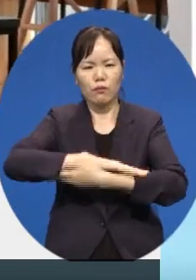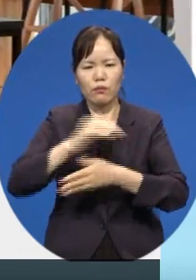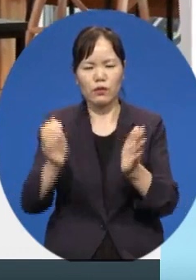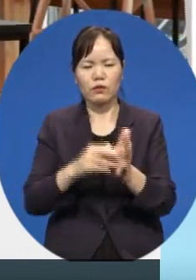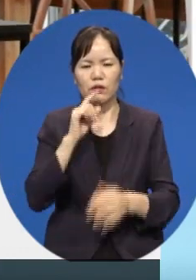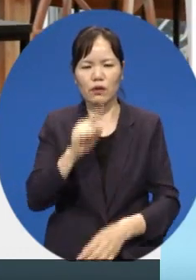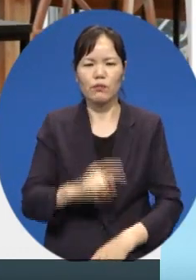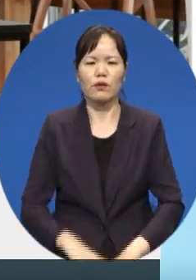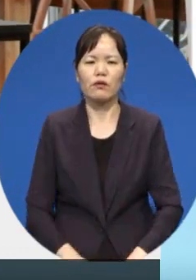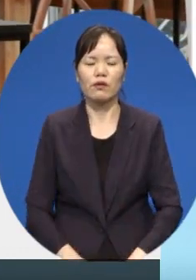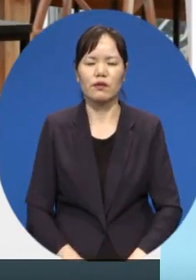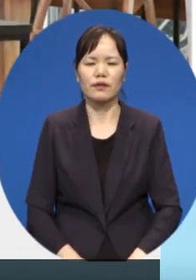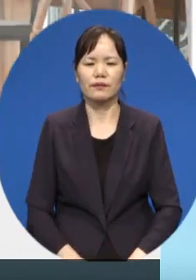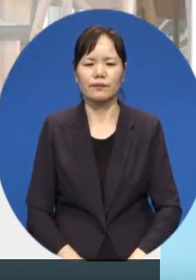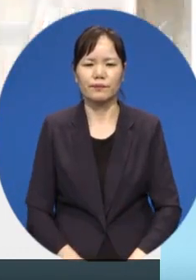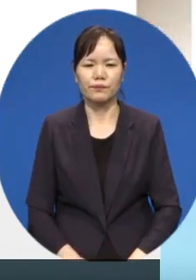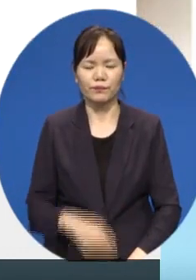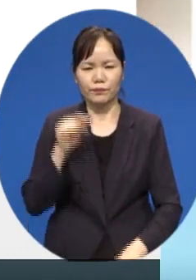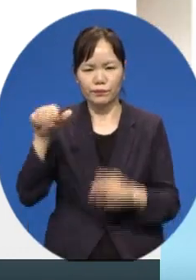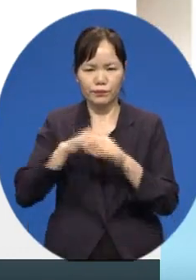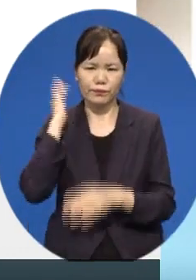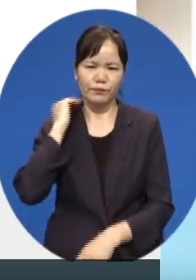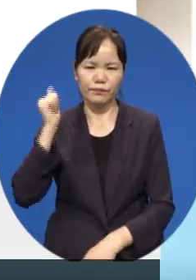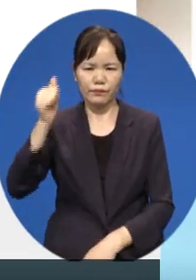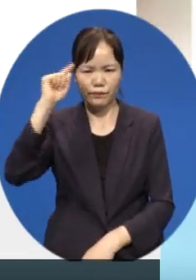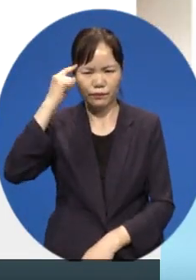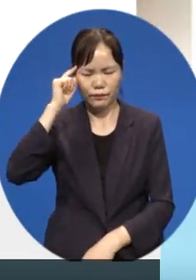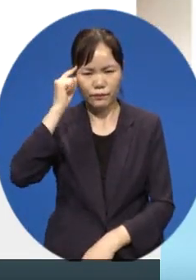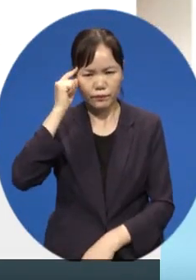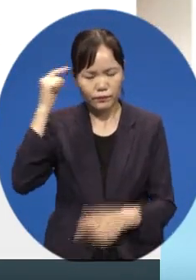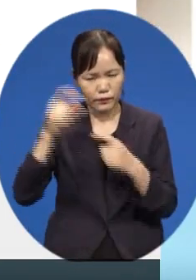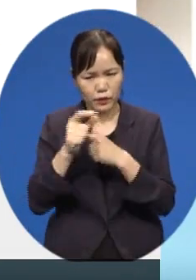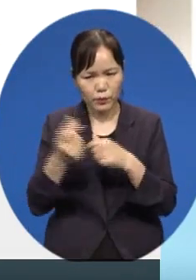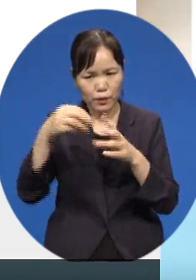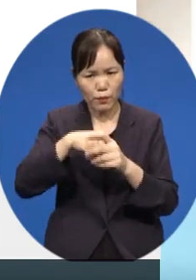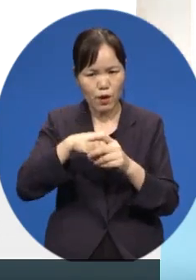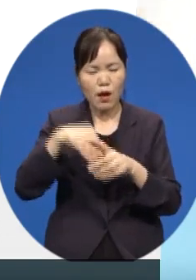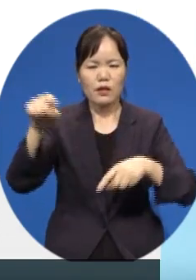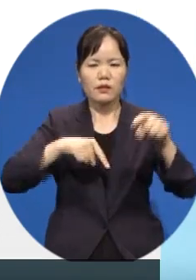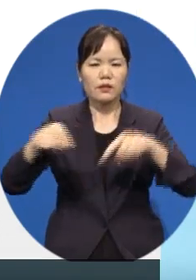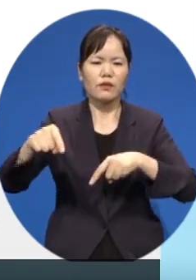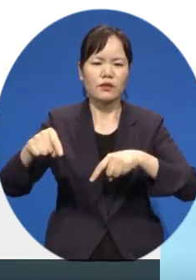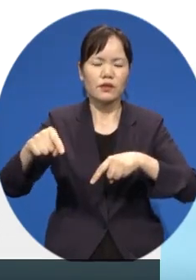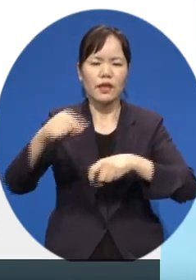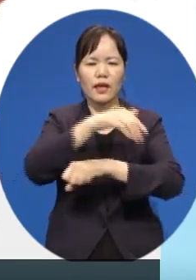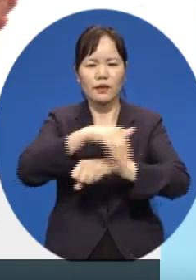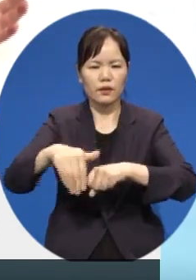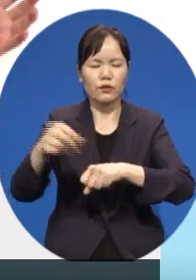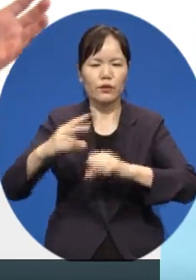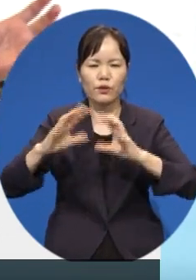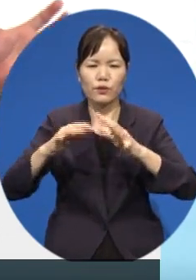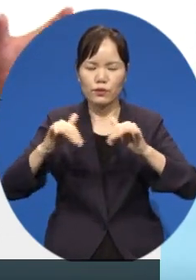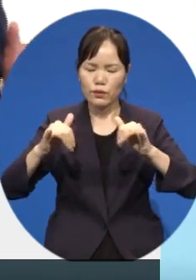만약에 좀 있다면 좀 그런 문재인 대통령의 철학의 고민이 묻어 있거나 정책적, 국민들은 잘 몰랐지만